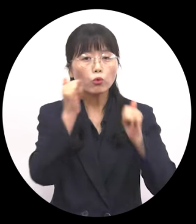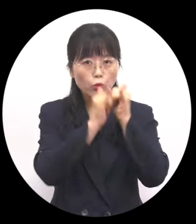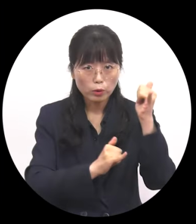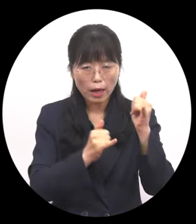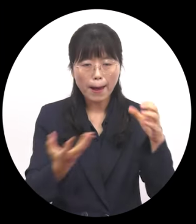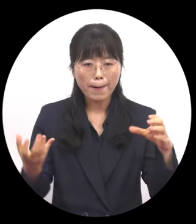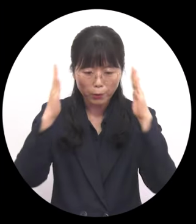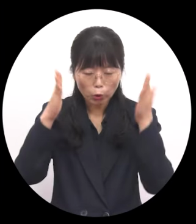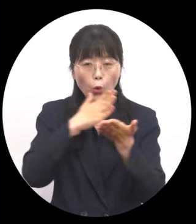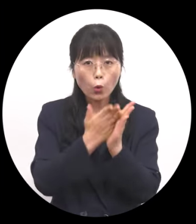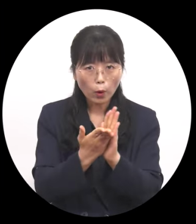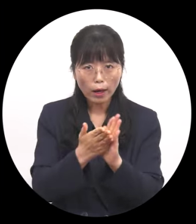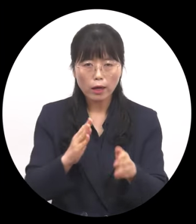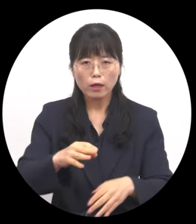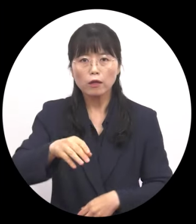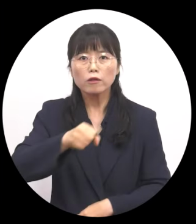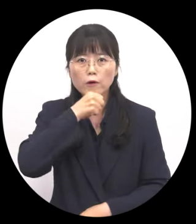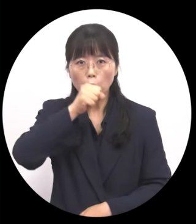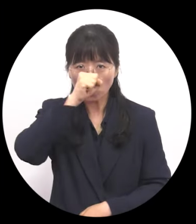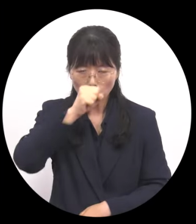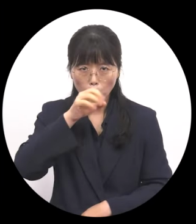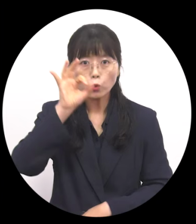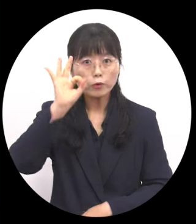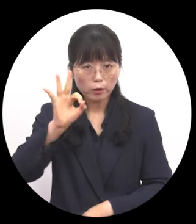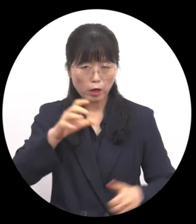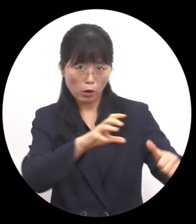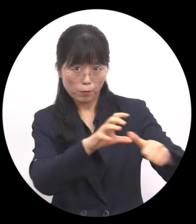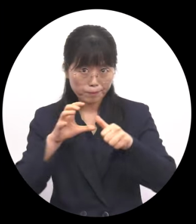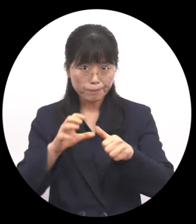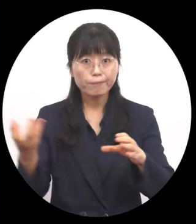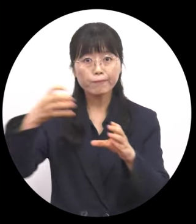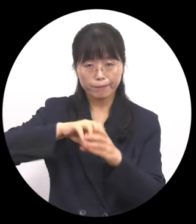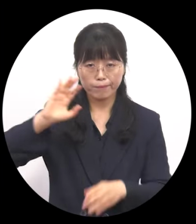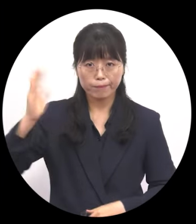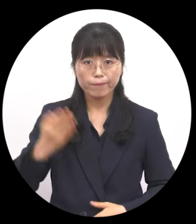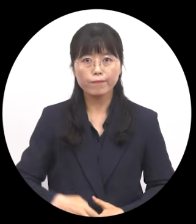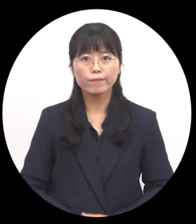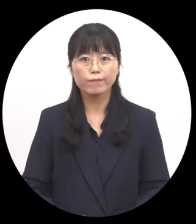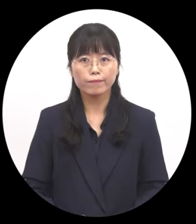반영 교과의 상위 10과목이 반영된다라고 보시면 되고요.